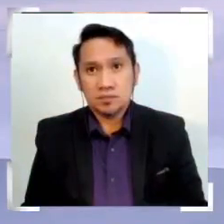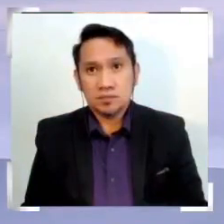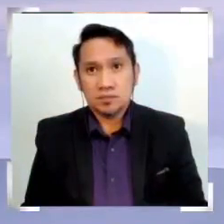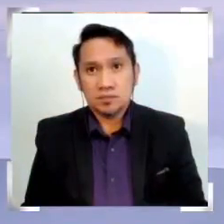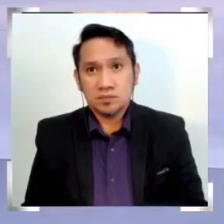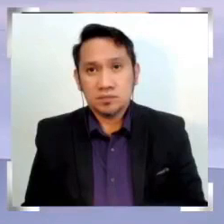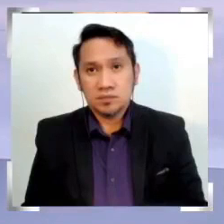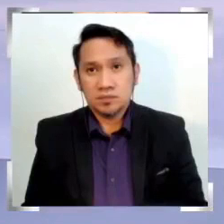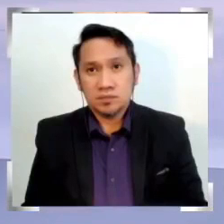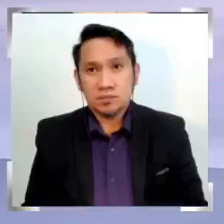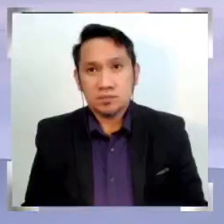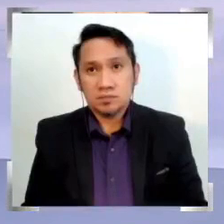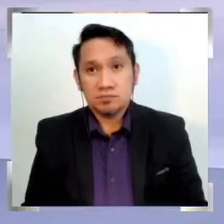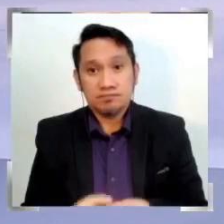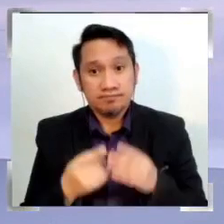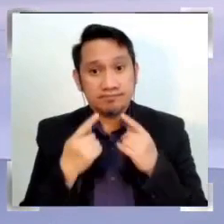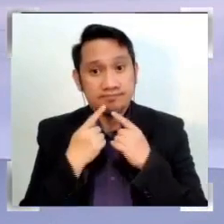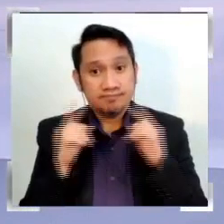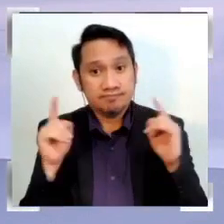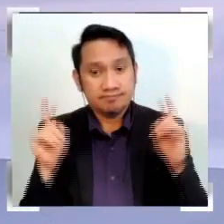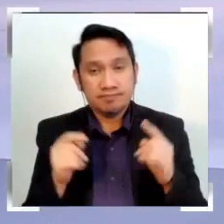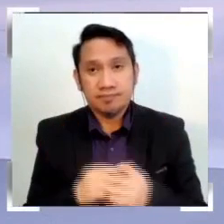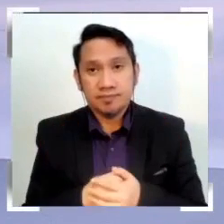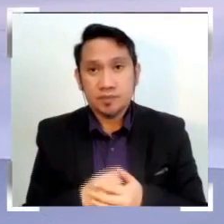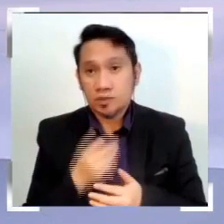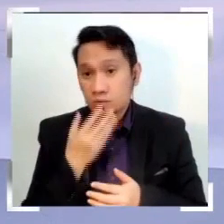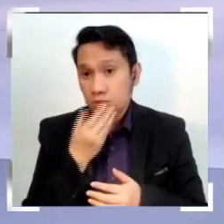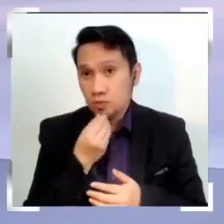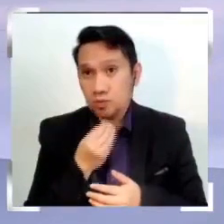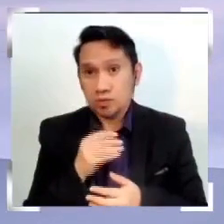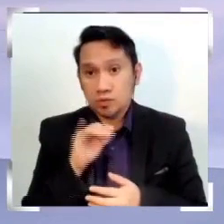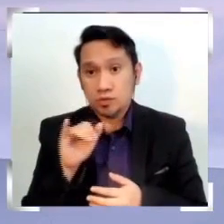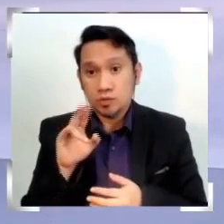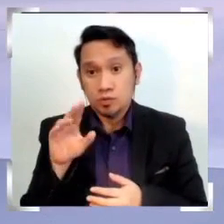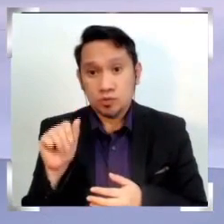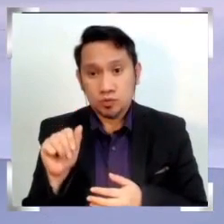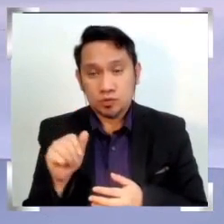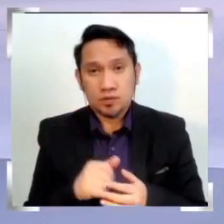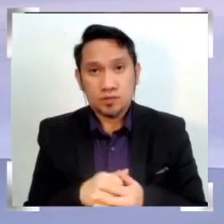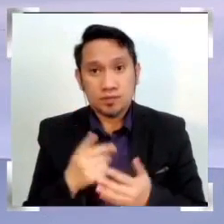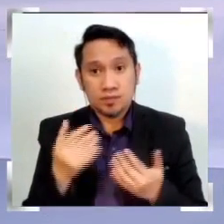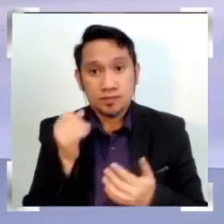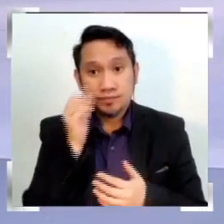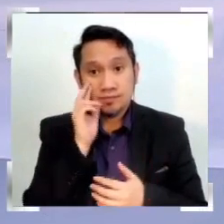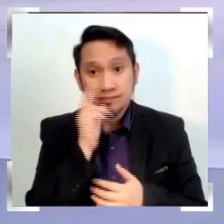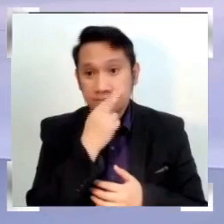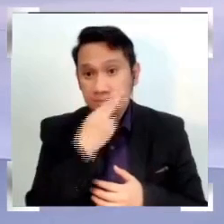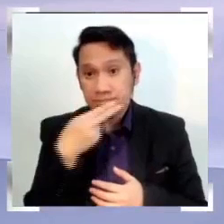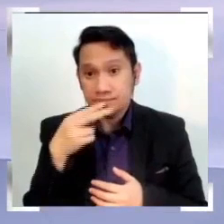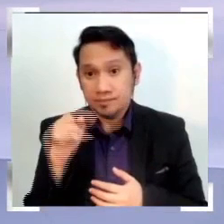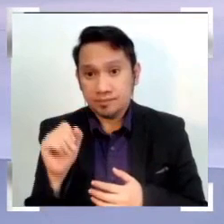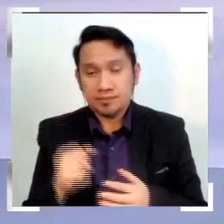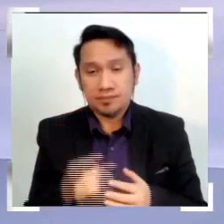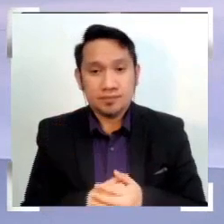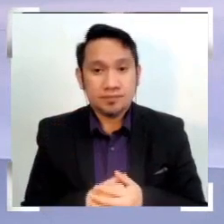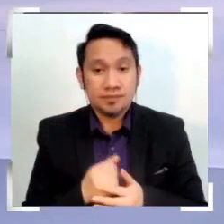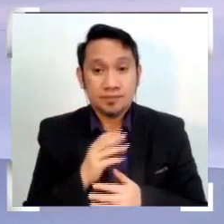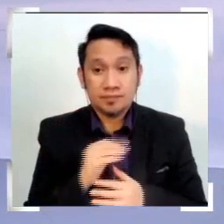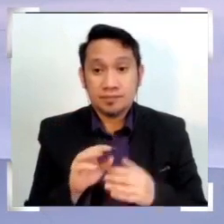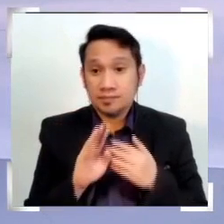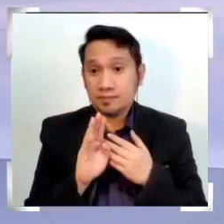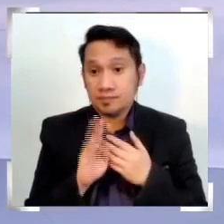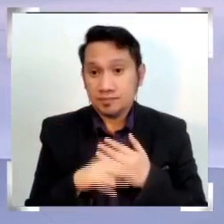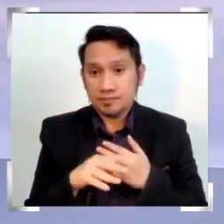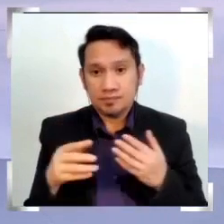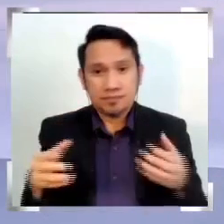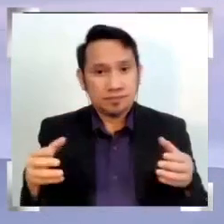Ang big achievement ni Abot Kamay na Pangarap star Jillian Ward sa senior high school. At ang pagbabalik ng Kasang Boltes 5 Legacy